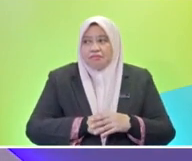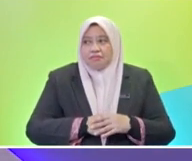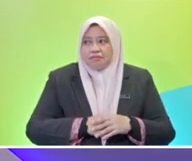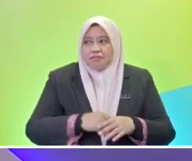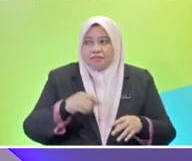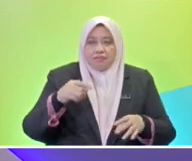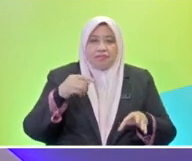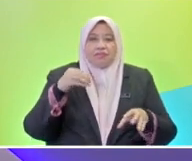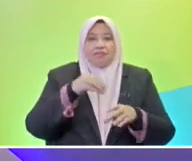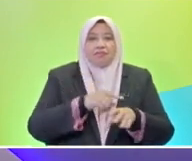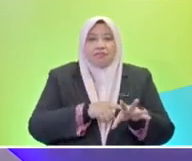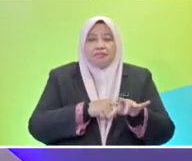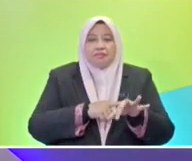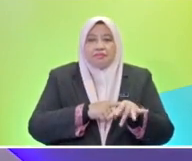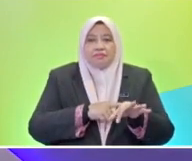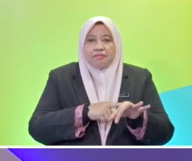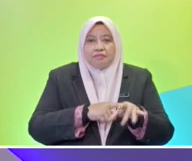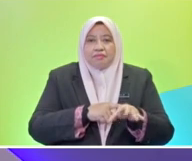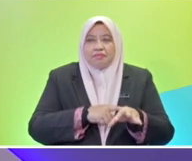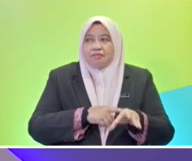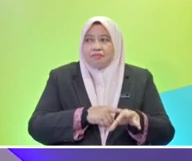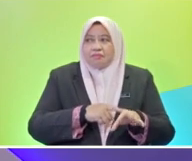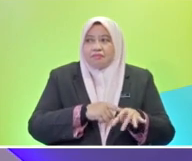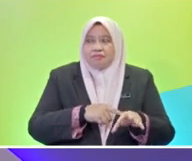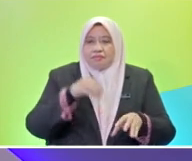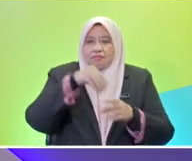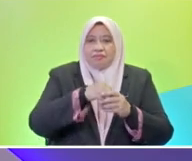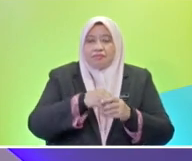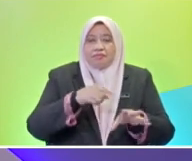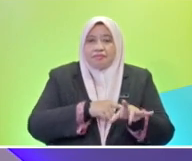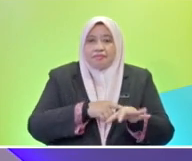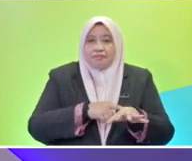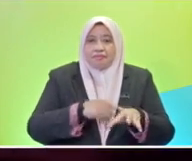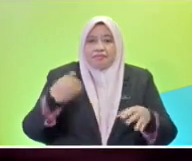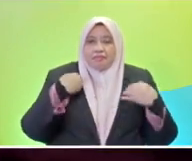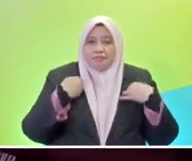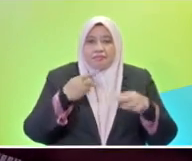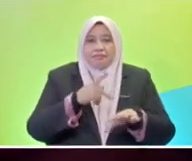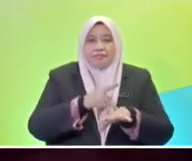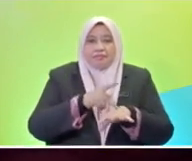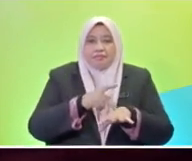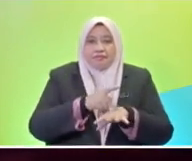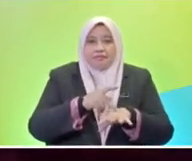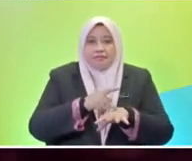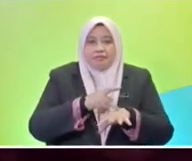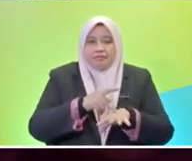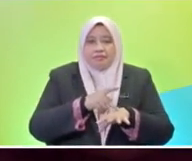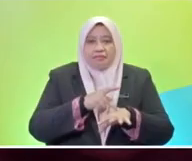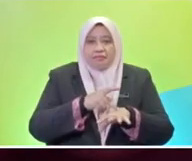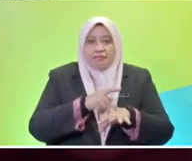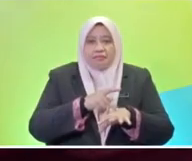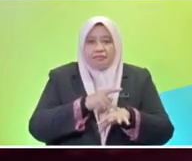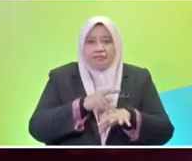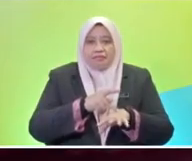daun. Daun ni, kan? Daun ni, dalam daun ni dia ada klorofil.